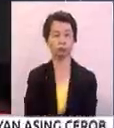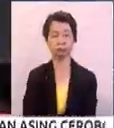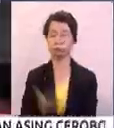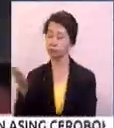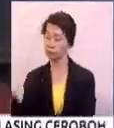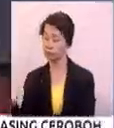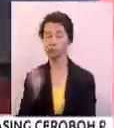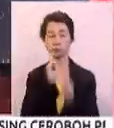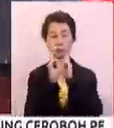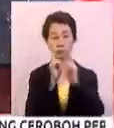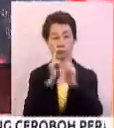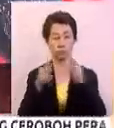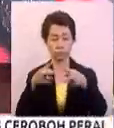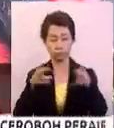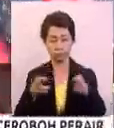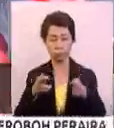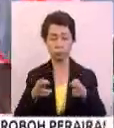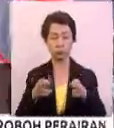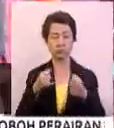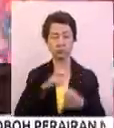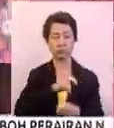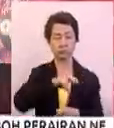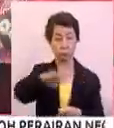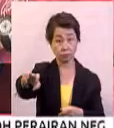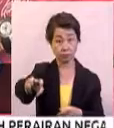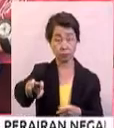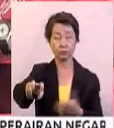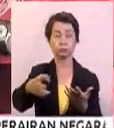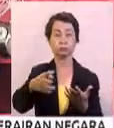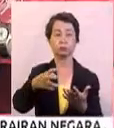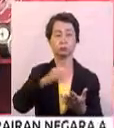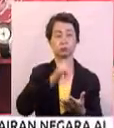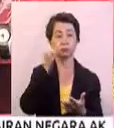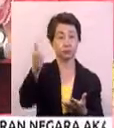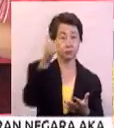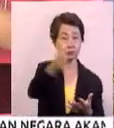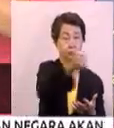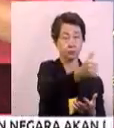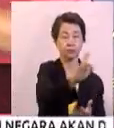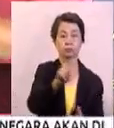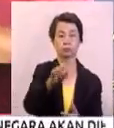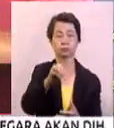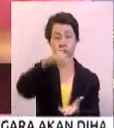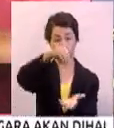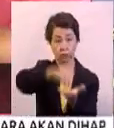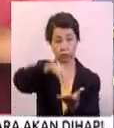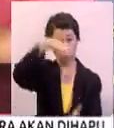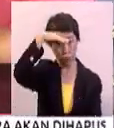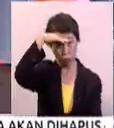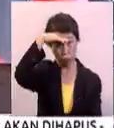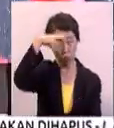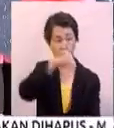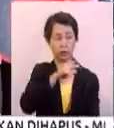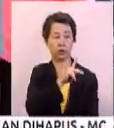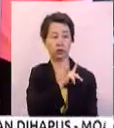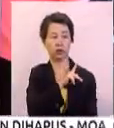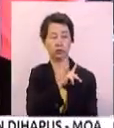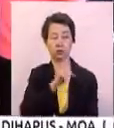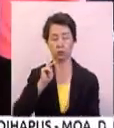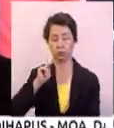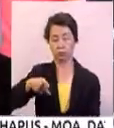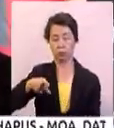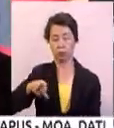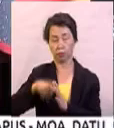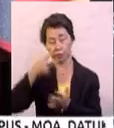Beliau berucap merasmikan pelancaran Jelajah Ramadan RTM 2019 di Johor. Sementara itu, Ketua Pengarah Penyiaran Abdul